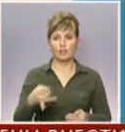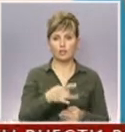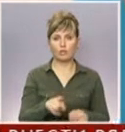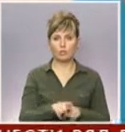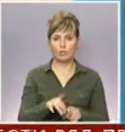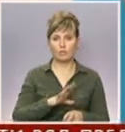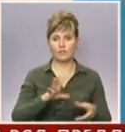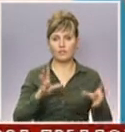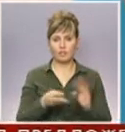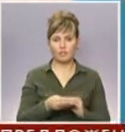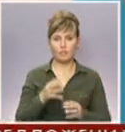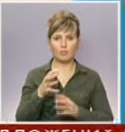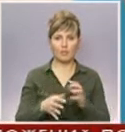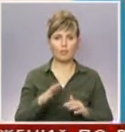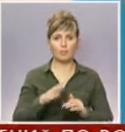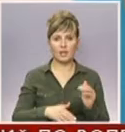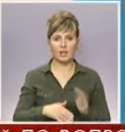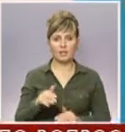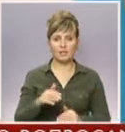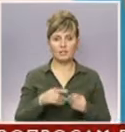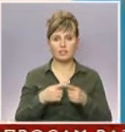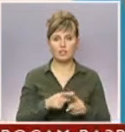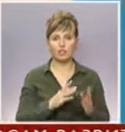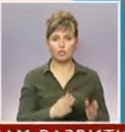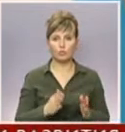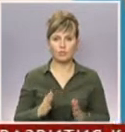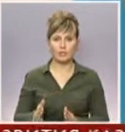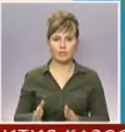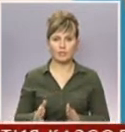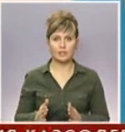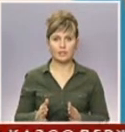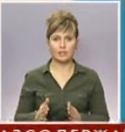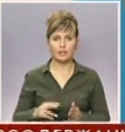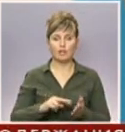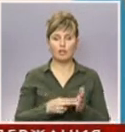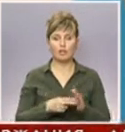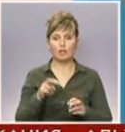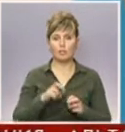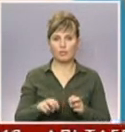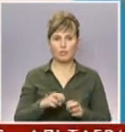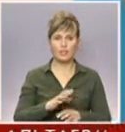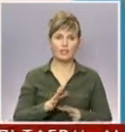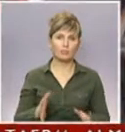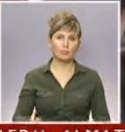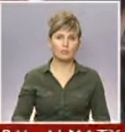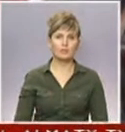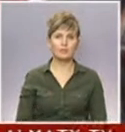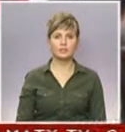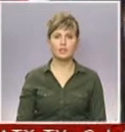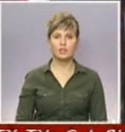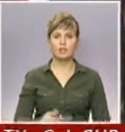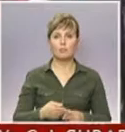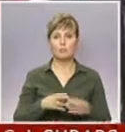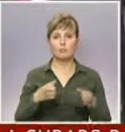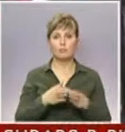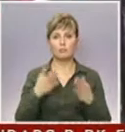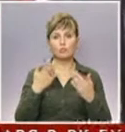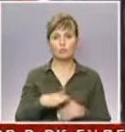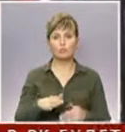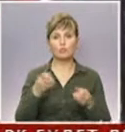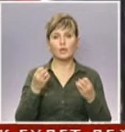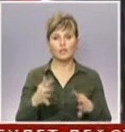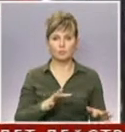в целом в мировой практике в сфере технического регулирования плановых проверок не было. При этом